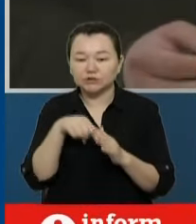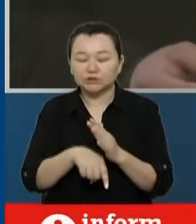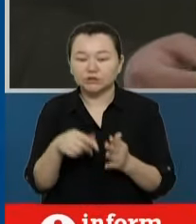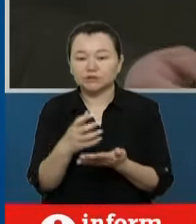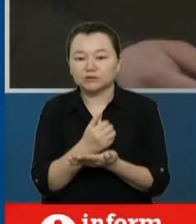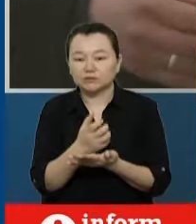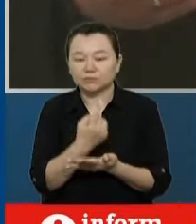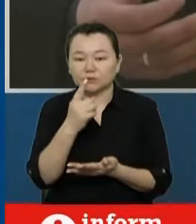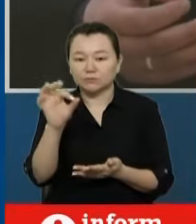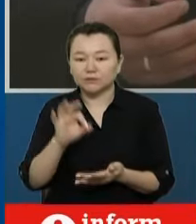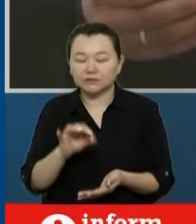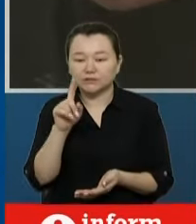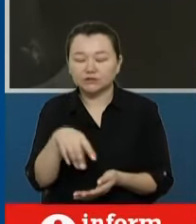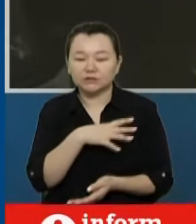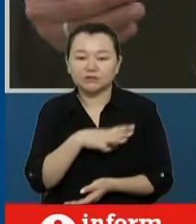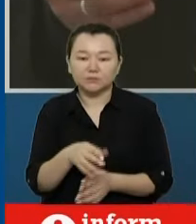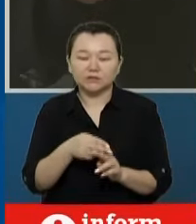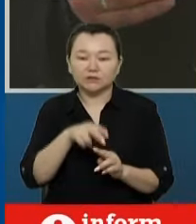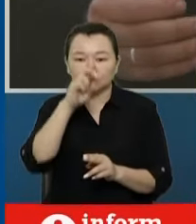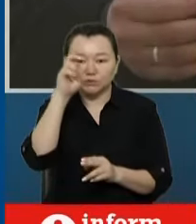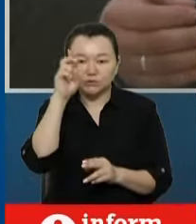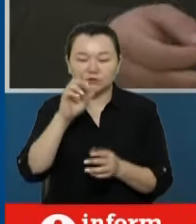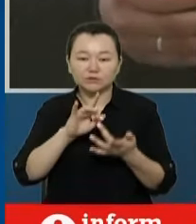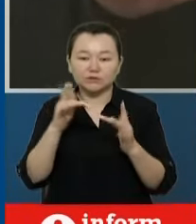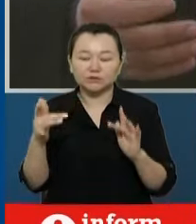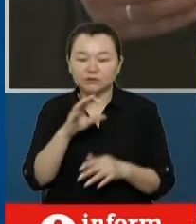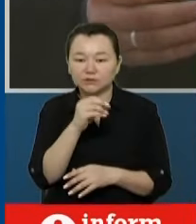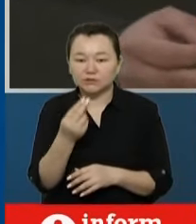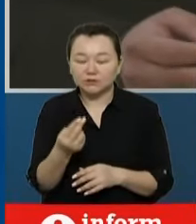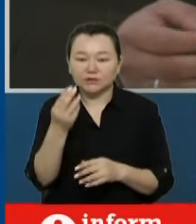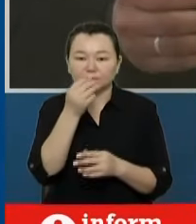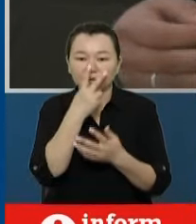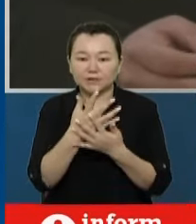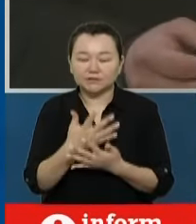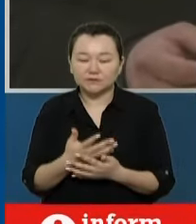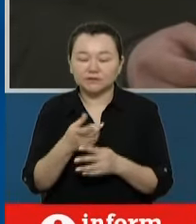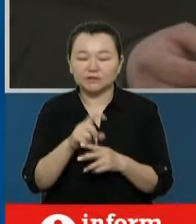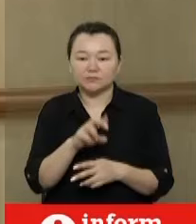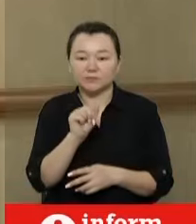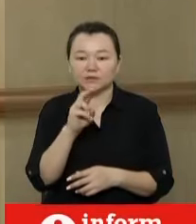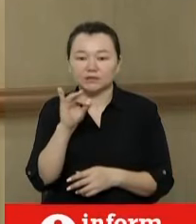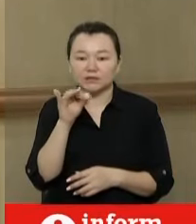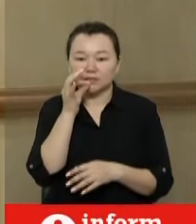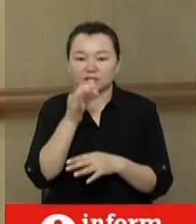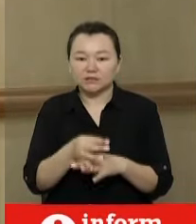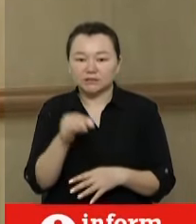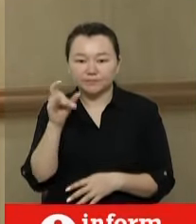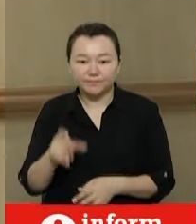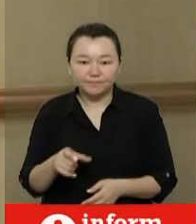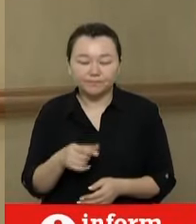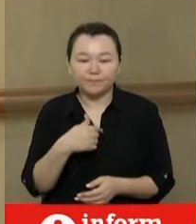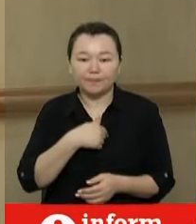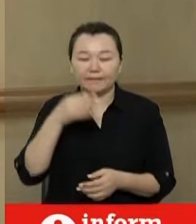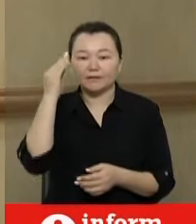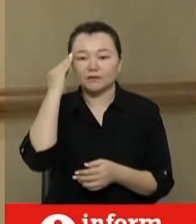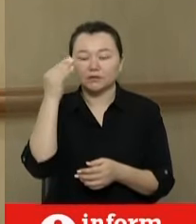1% да шамаламаған. Бұл бюджеттің әлеуметтік бағытқа негізделгенінен көрсетіп отыр, деді Бәпи Мырза. Менің ойымша, сырт